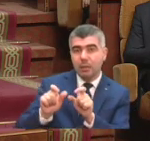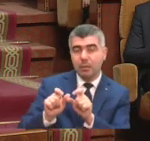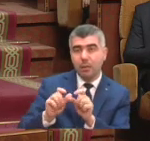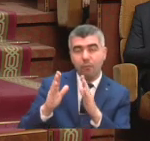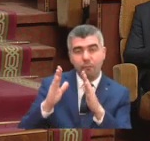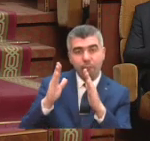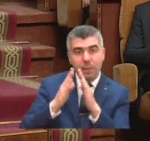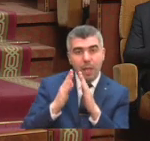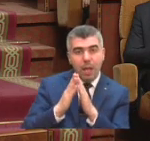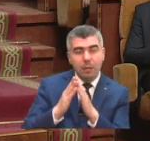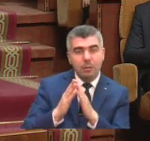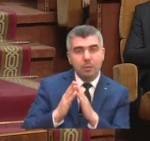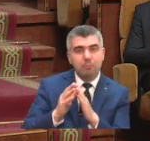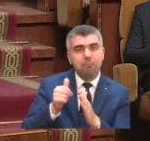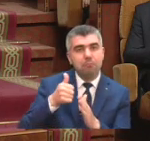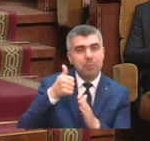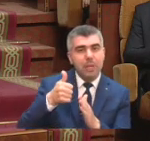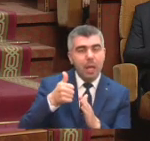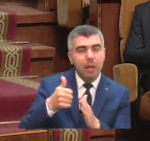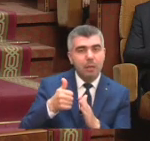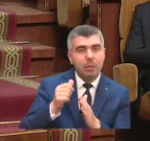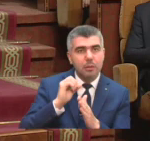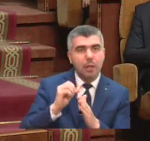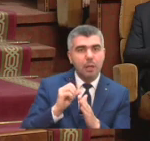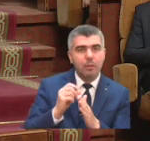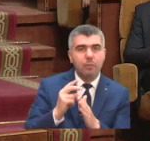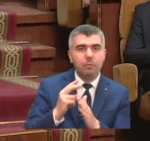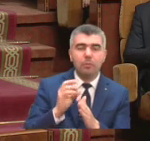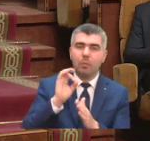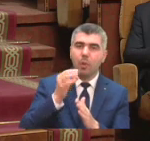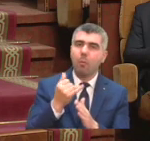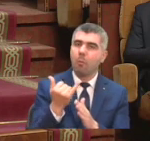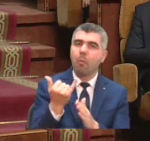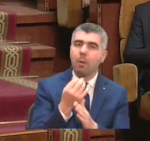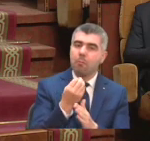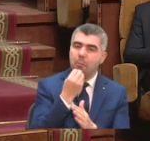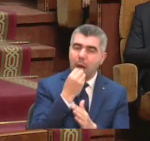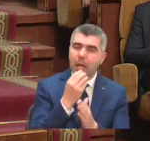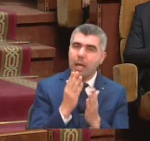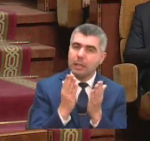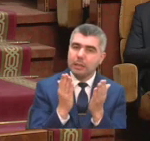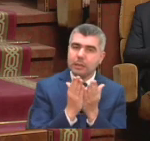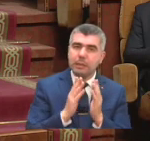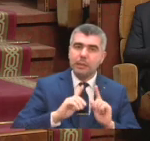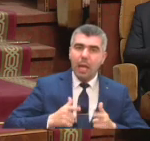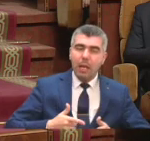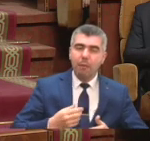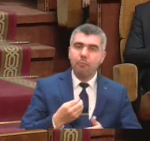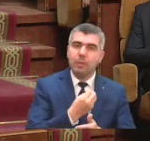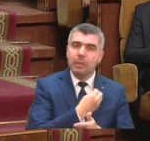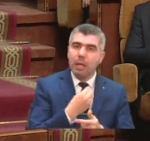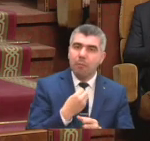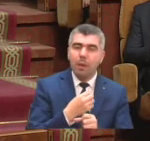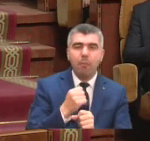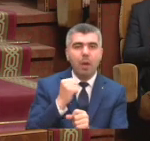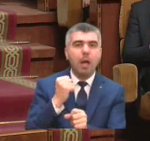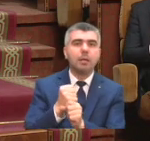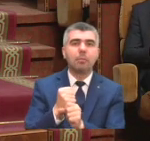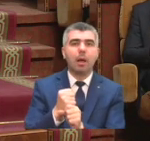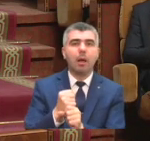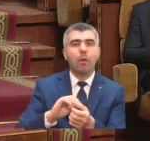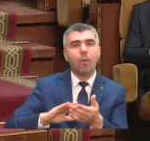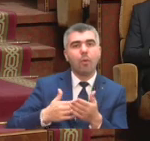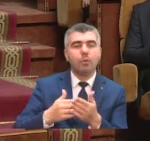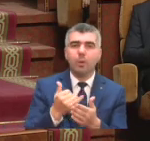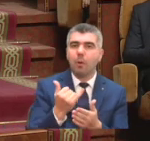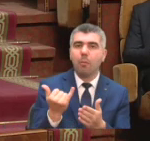والمبنى الآمن لا يختلف عن حاجته في الأكل وفي التعليم وفي الصحة وفي الشغل، لأنه يشكل إحدى